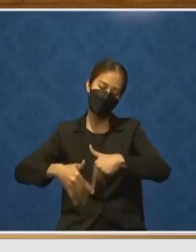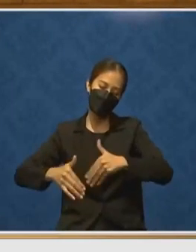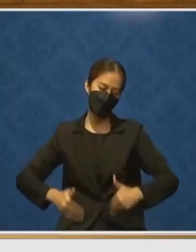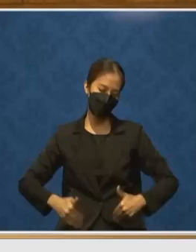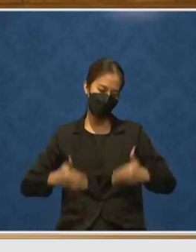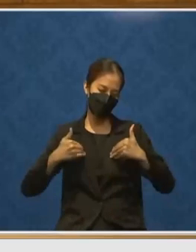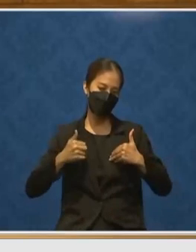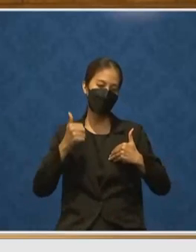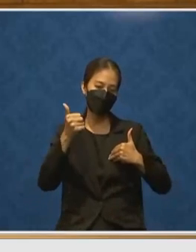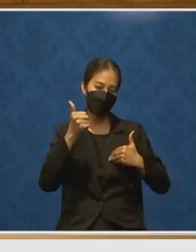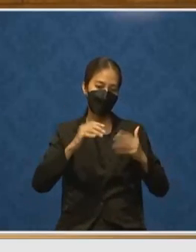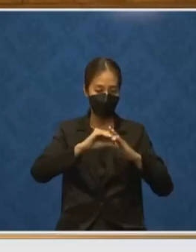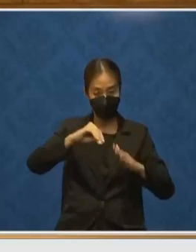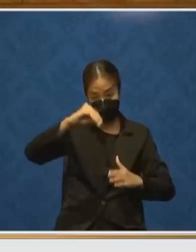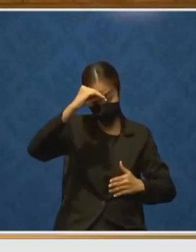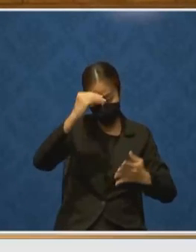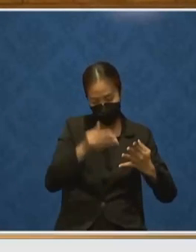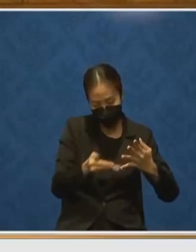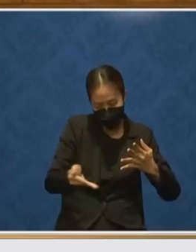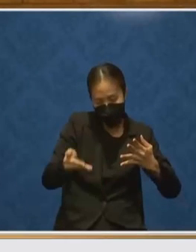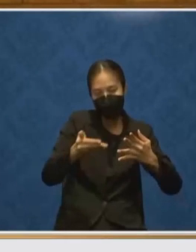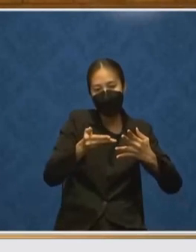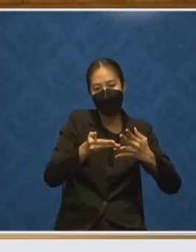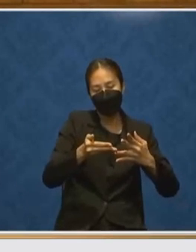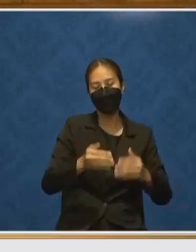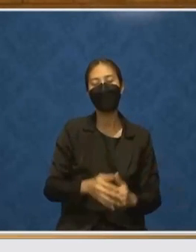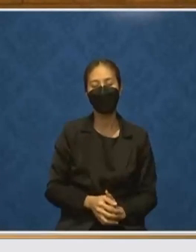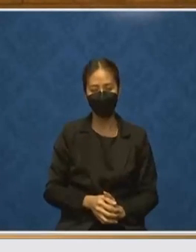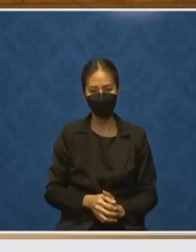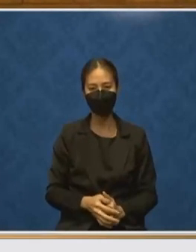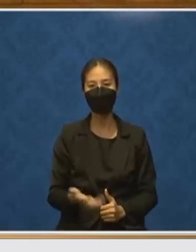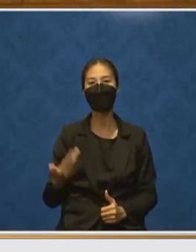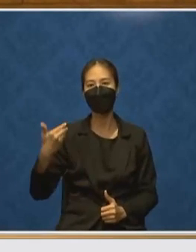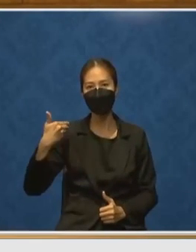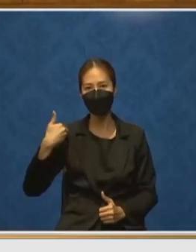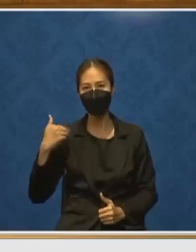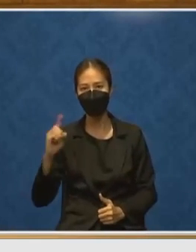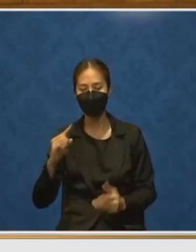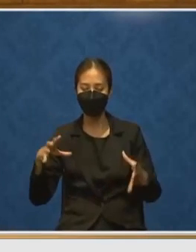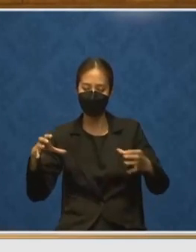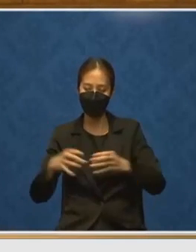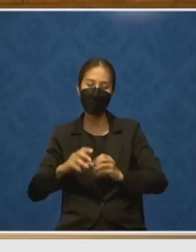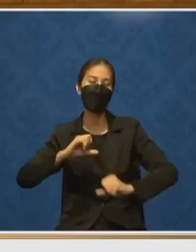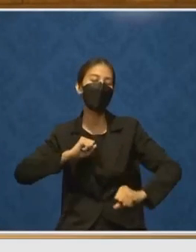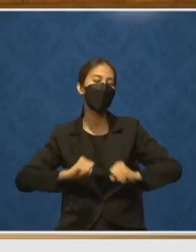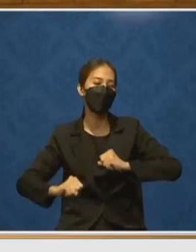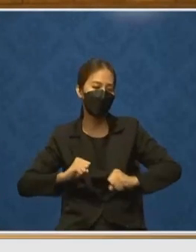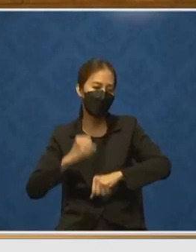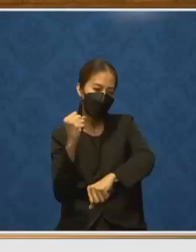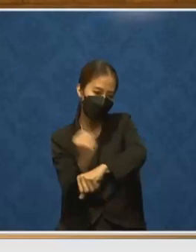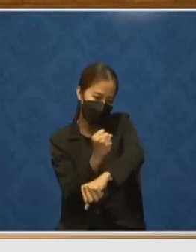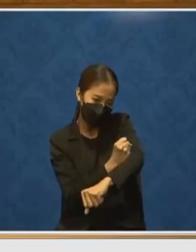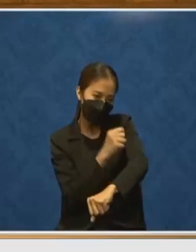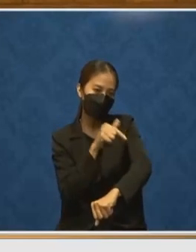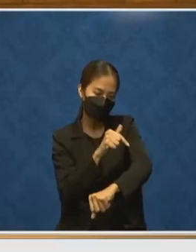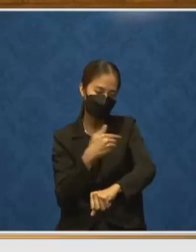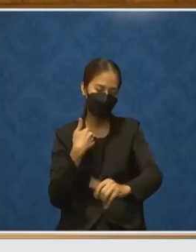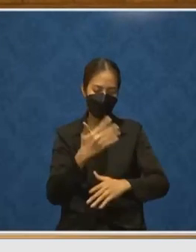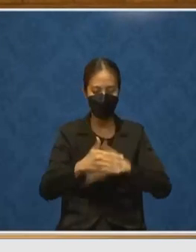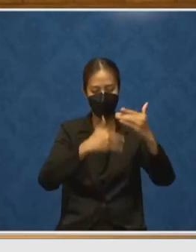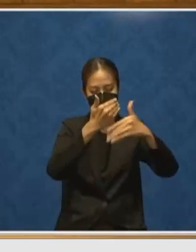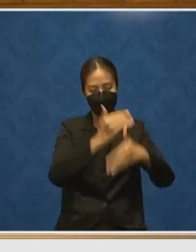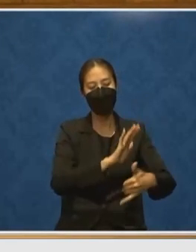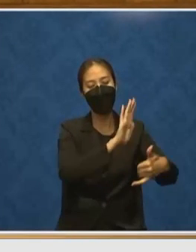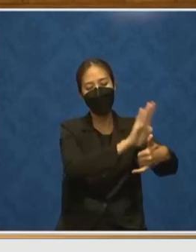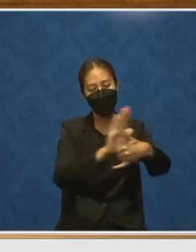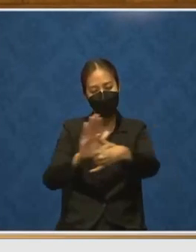กระดับการศึกษาและการเรียนรู้ที่มีคุณภาพได้ทั่วถึงรวมทั้งวัยแรงงาน ได้รับการพัฒนาศักยภาพให้สอดคล้องกับความต้องการของตล